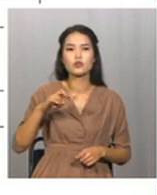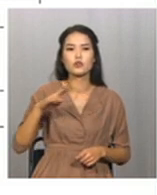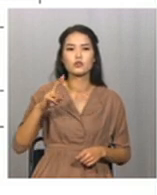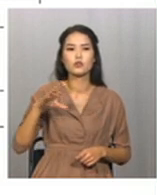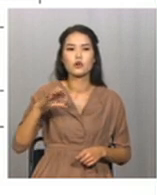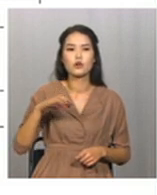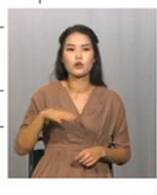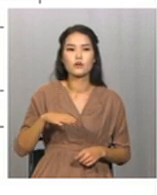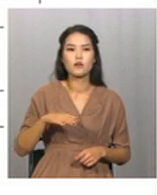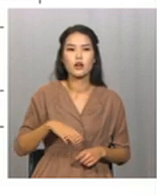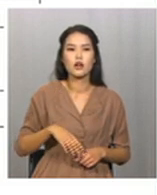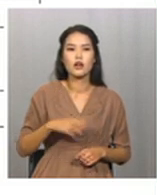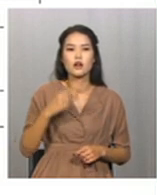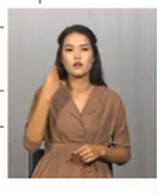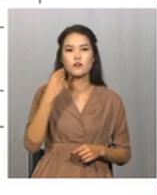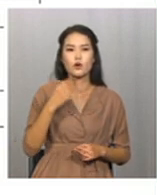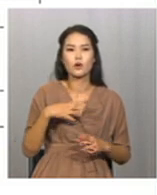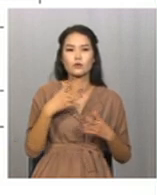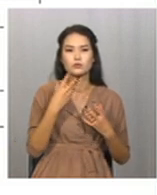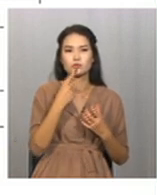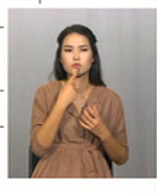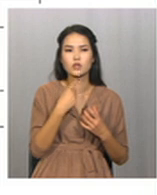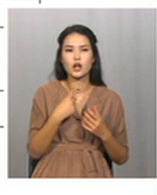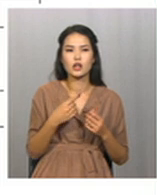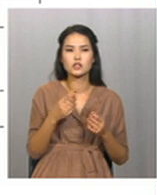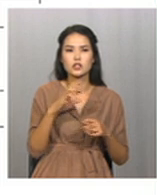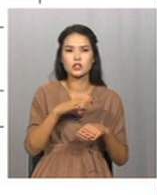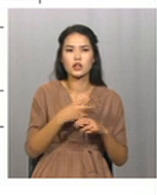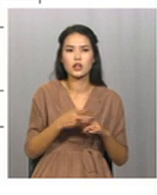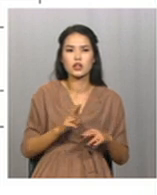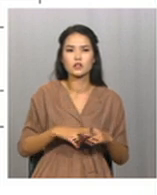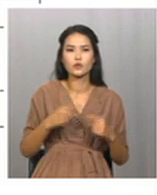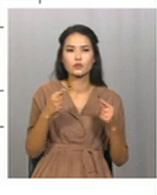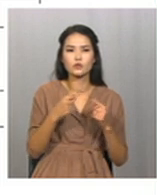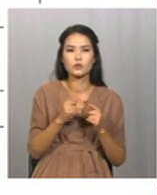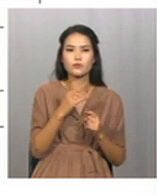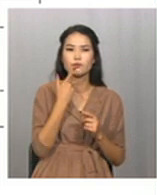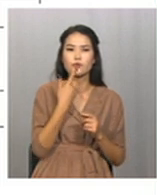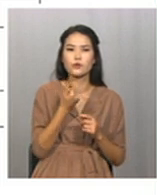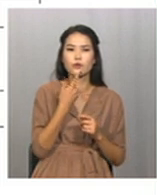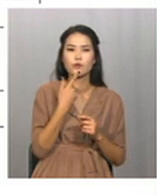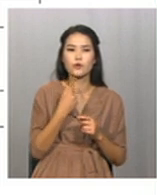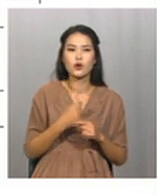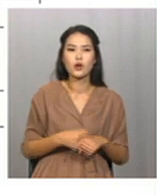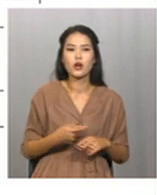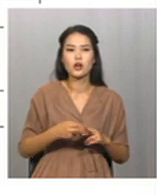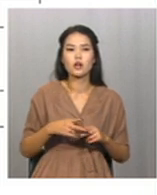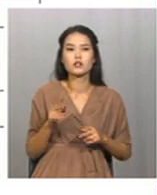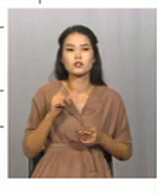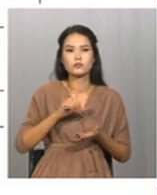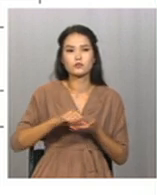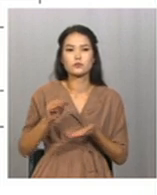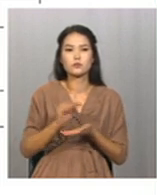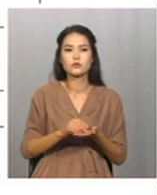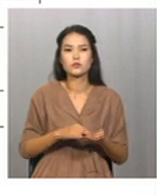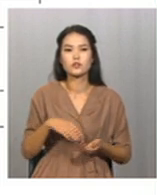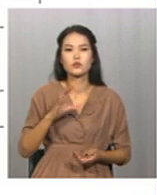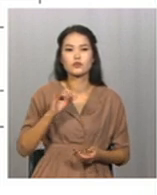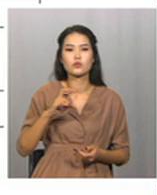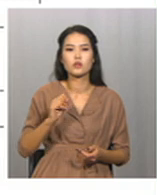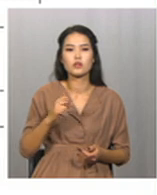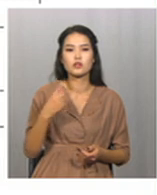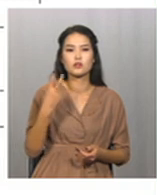Желтков. Вера сравнивает густо-красные гранаты с кровью. В течение всего произведения звучит